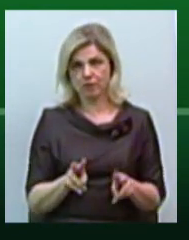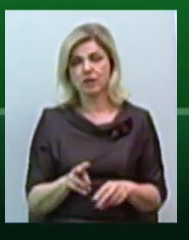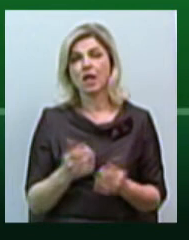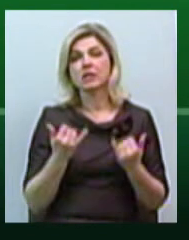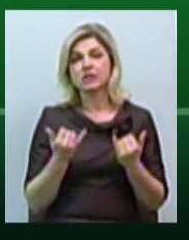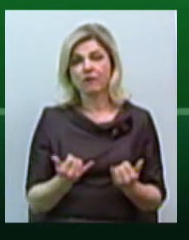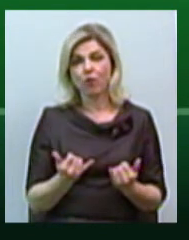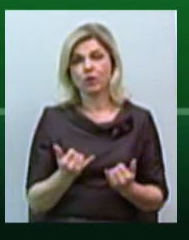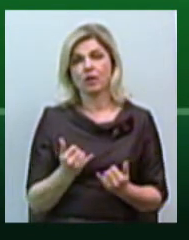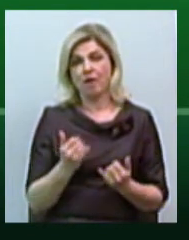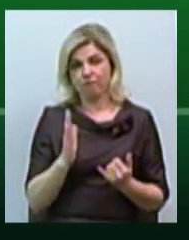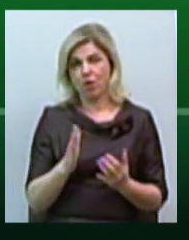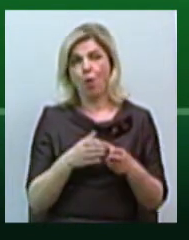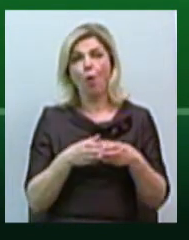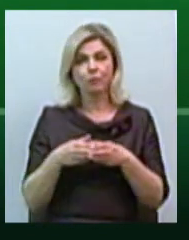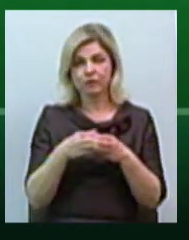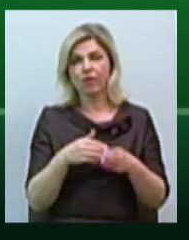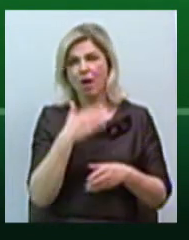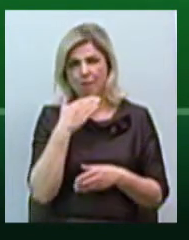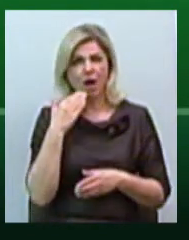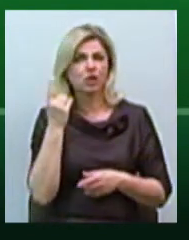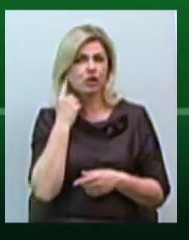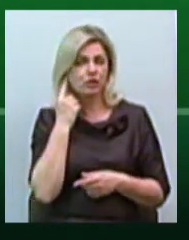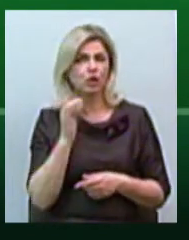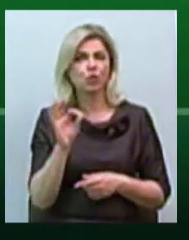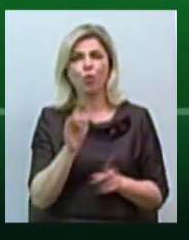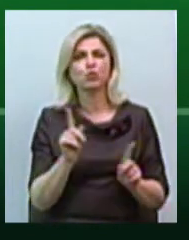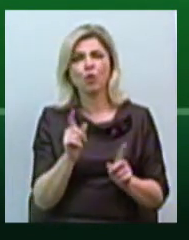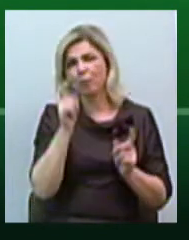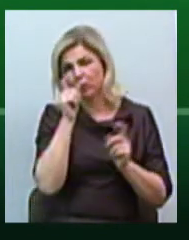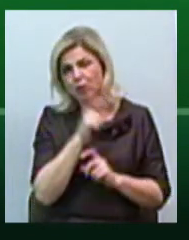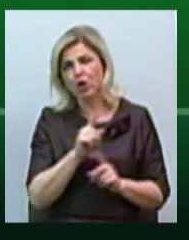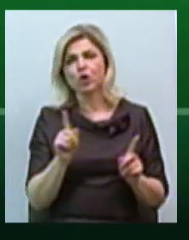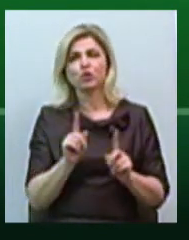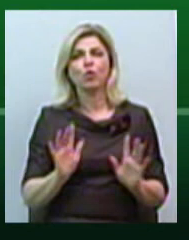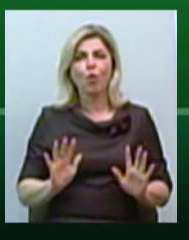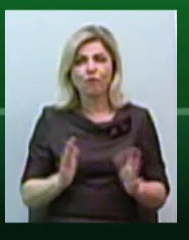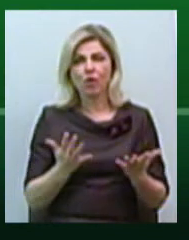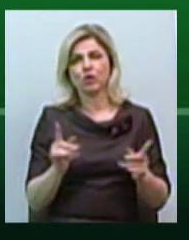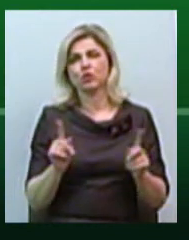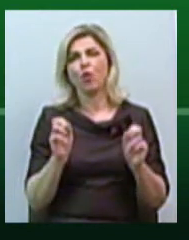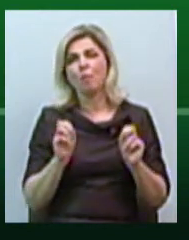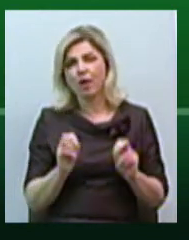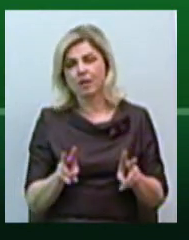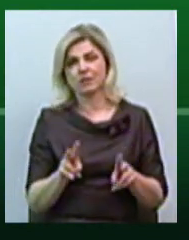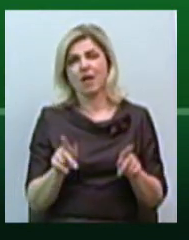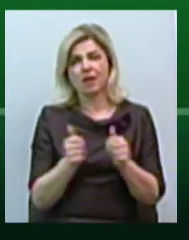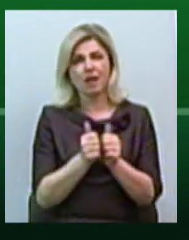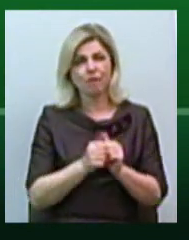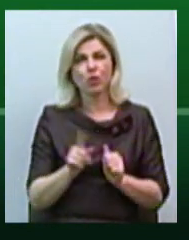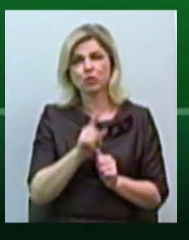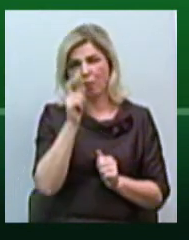сьогодні у соціумі можемо чути багато інформації про якісь негативні явища, про те, що відбувається довкола саме такого